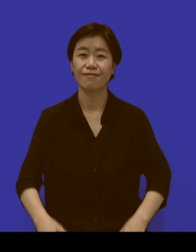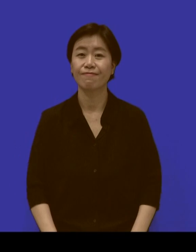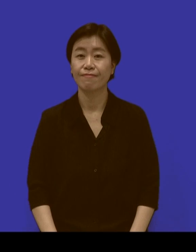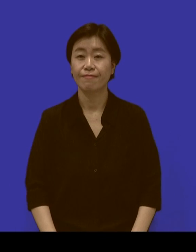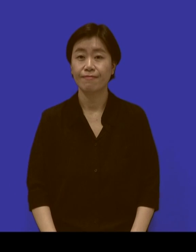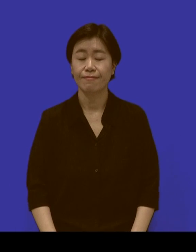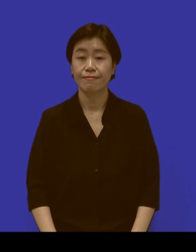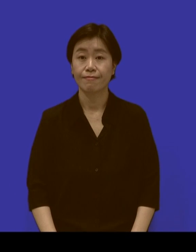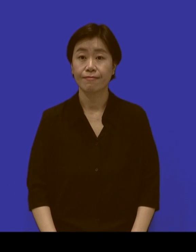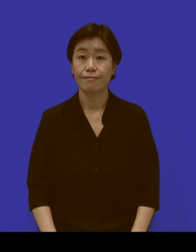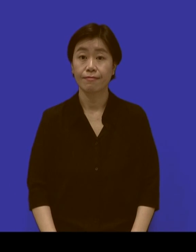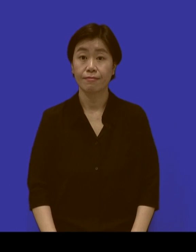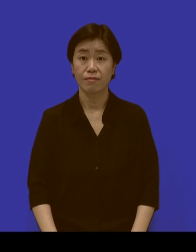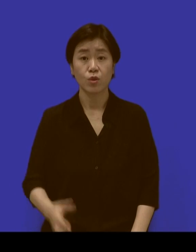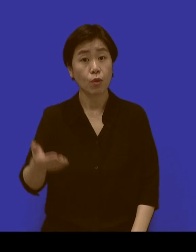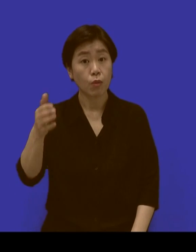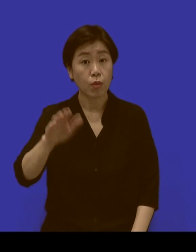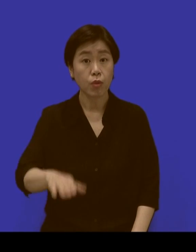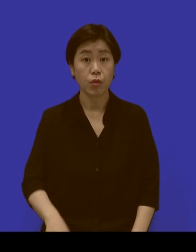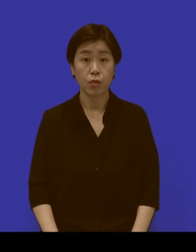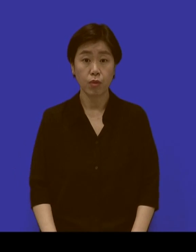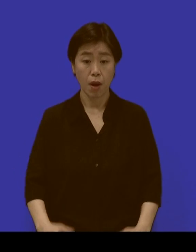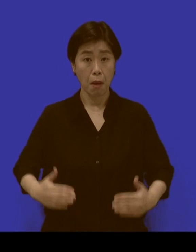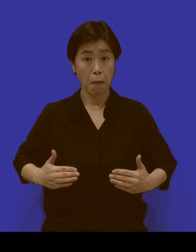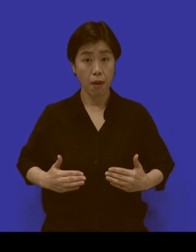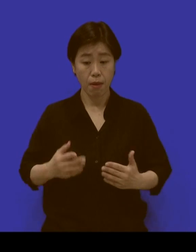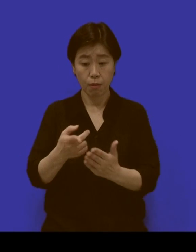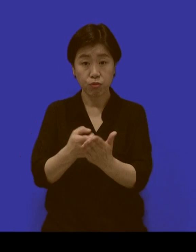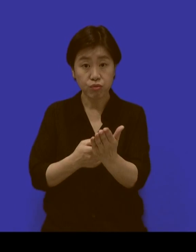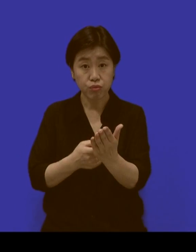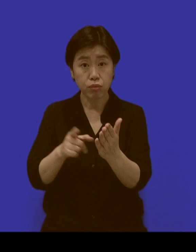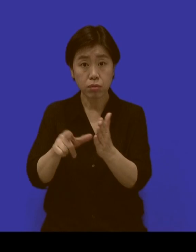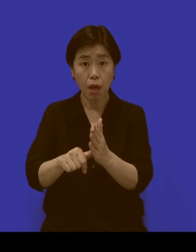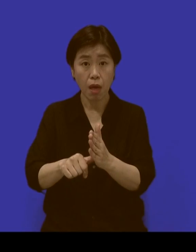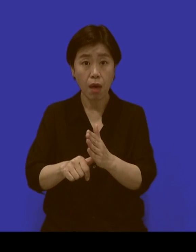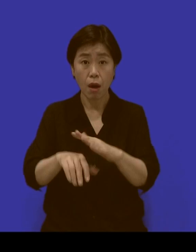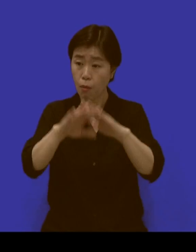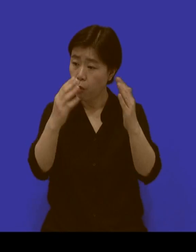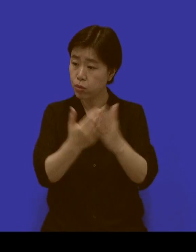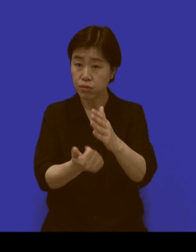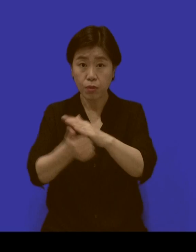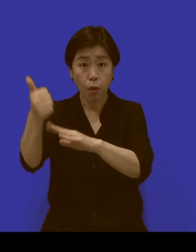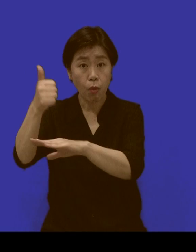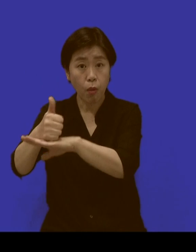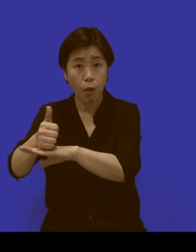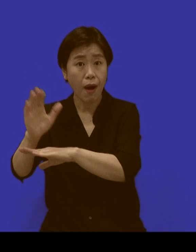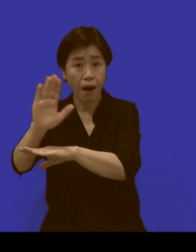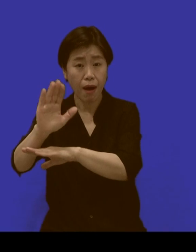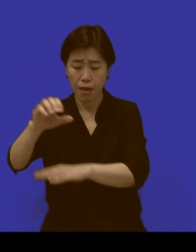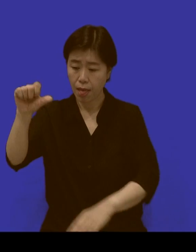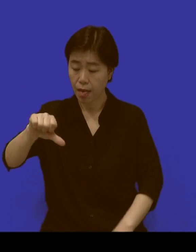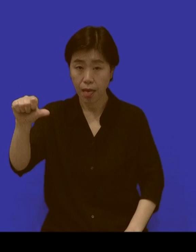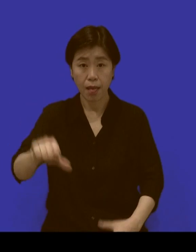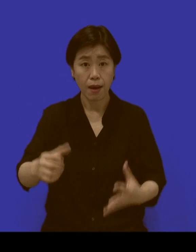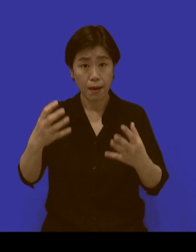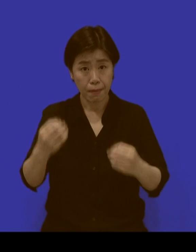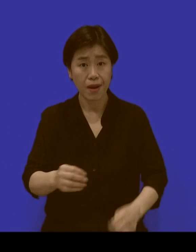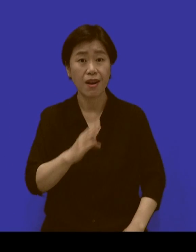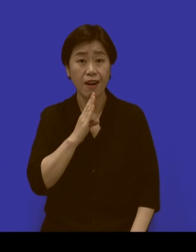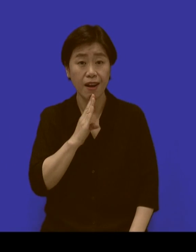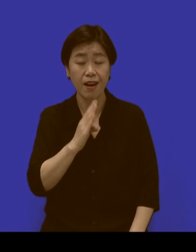네. 하지만 이게 또 다 잘 되는 거 아니고 안 되는 분들도 있잖아요. 수술 그럼요. 실패한 경우도 네. 있죠. 맞아요. 더